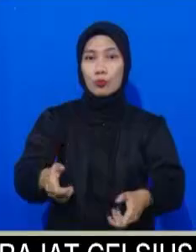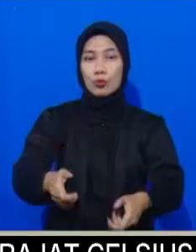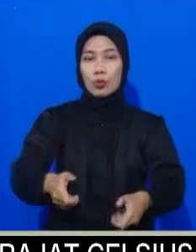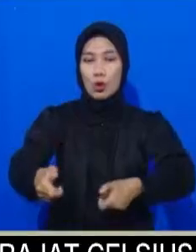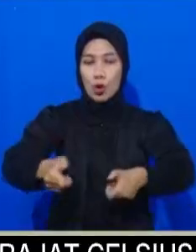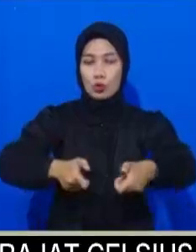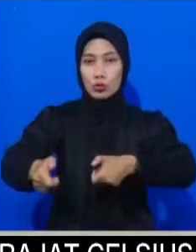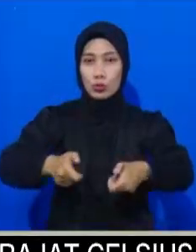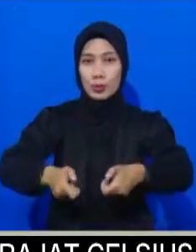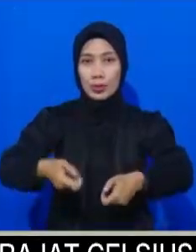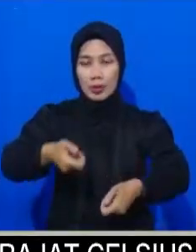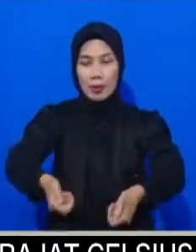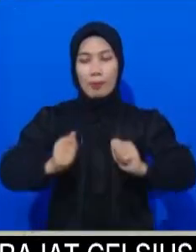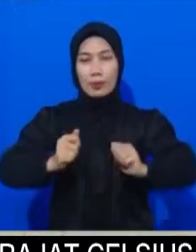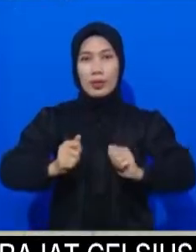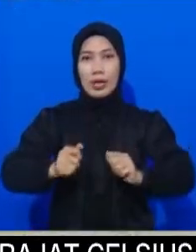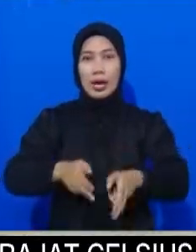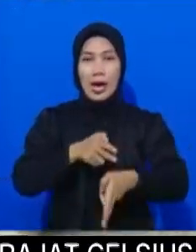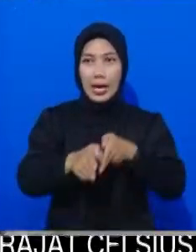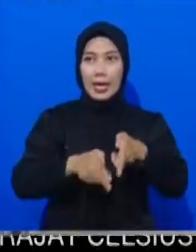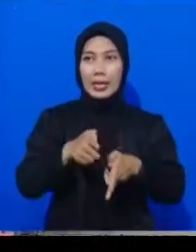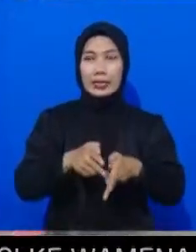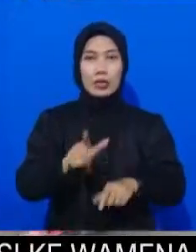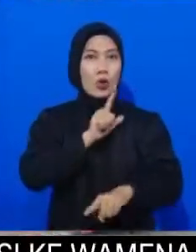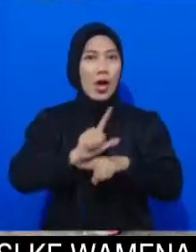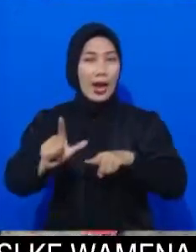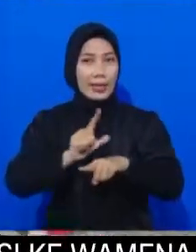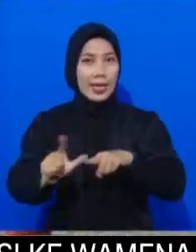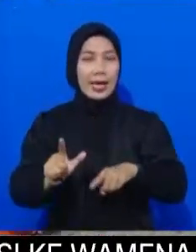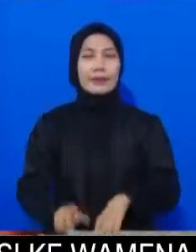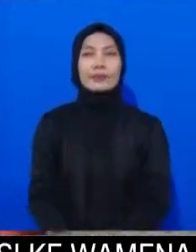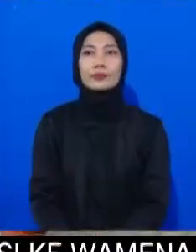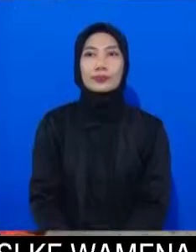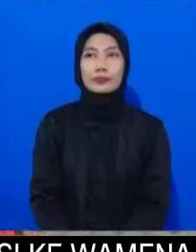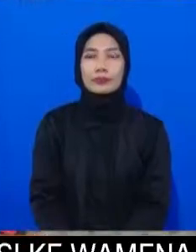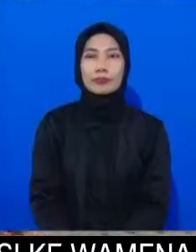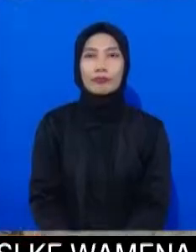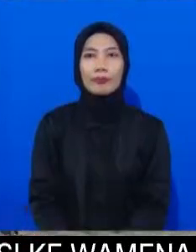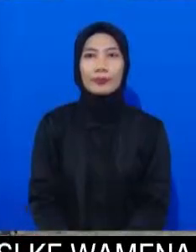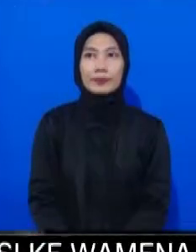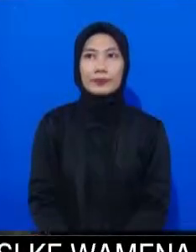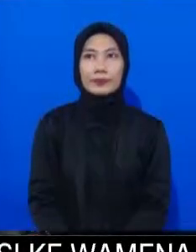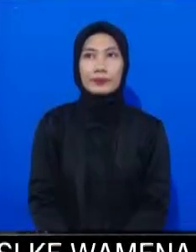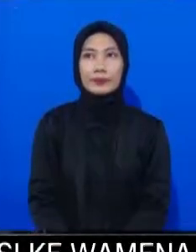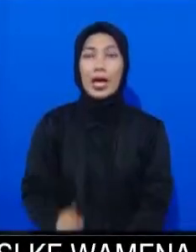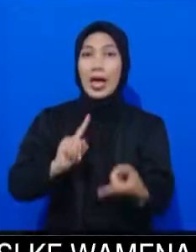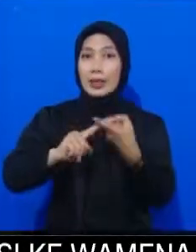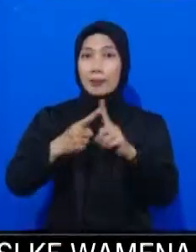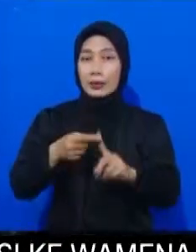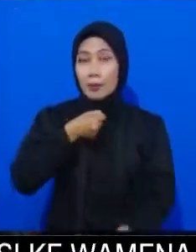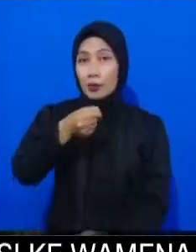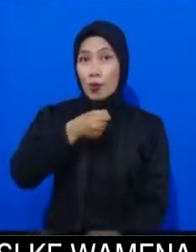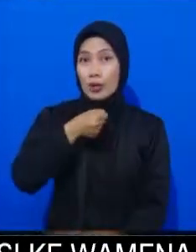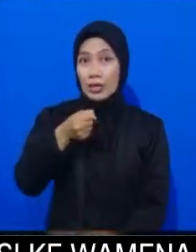untuk memastikan keamanan dan kesiapan saat kereta cepat mulai beroperasi. Saya rasa teman-teman wartawan juga ngerasain